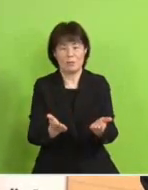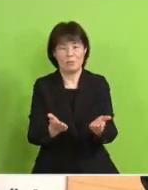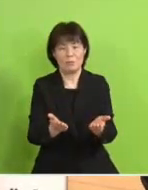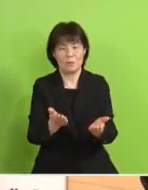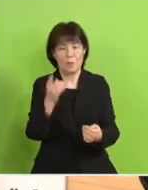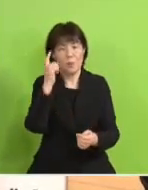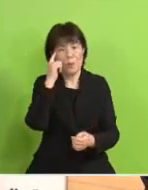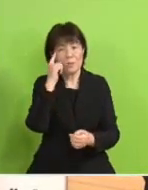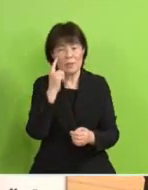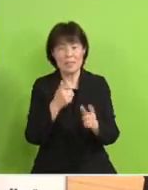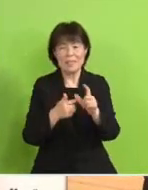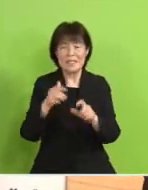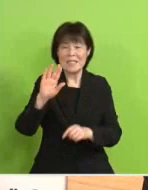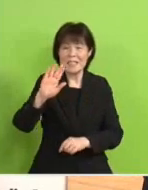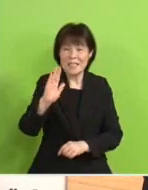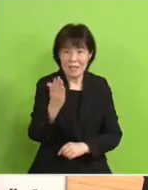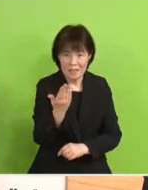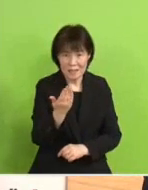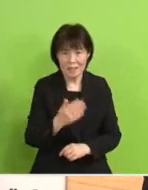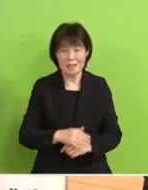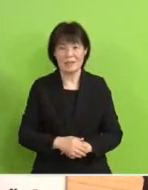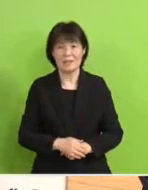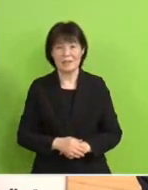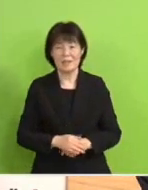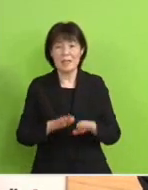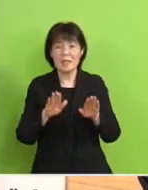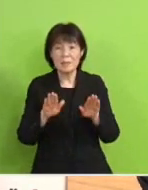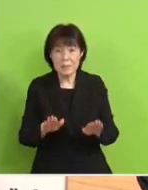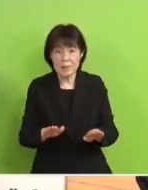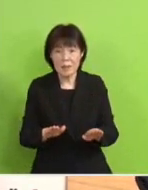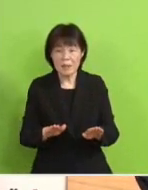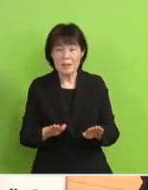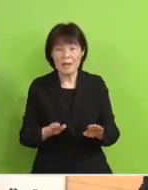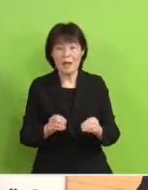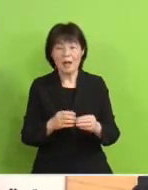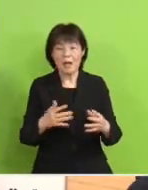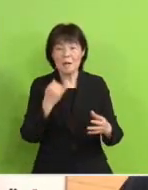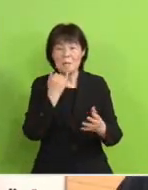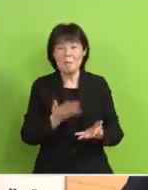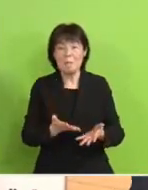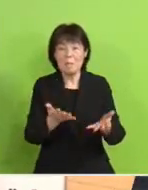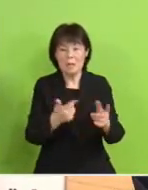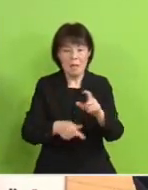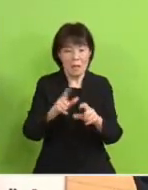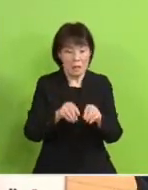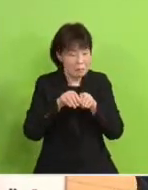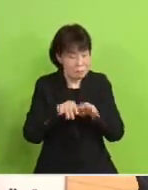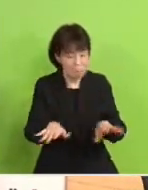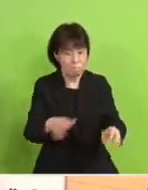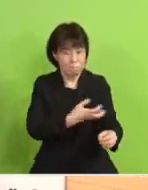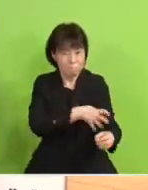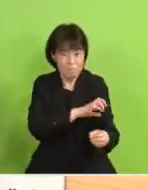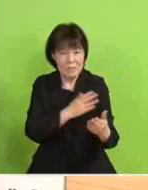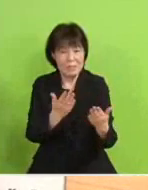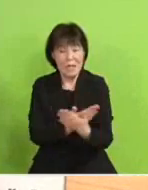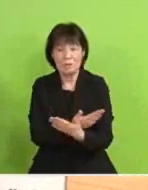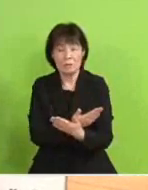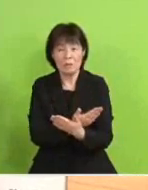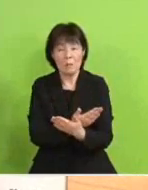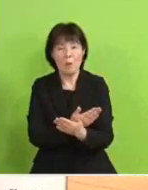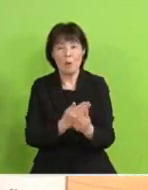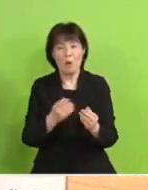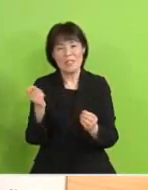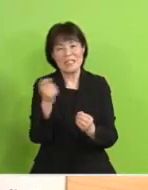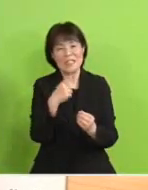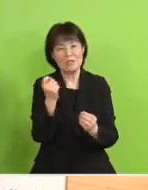になろうかと思います。しかしここで緩めてさらに拡大したときは、その先はもう緊